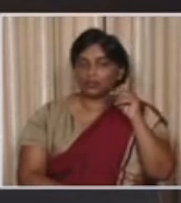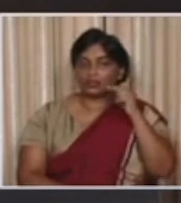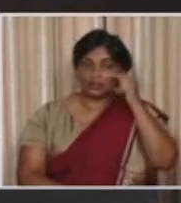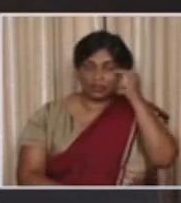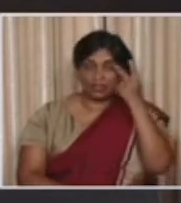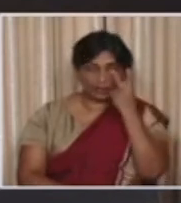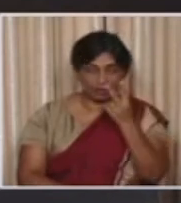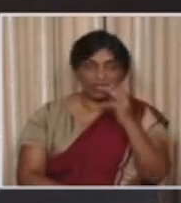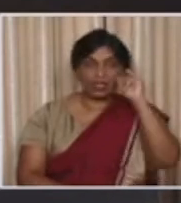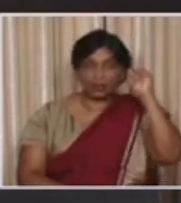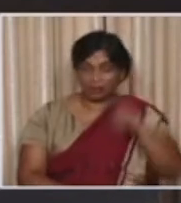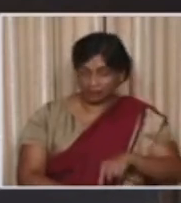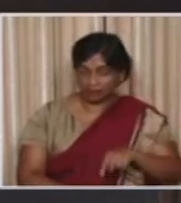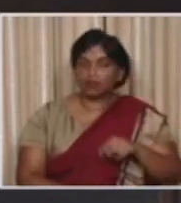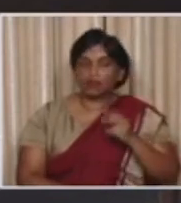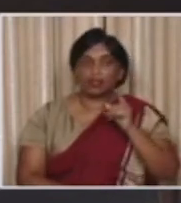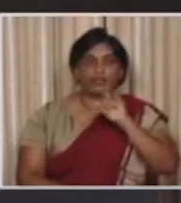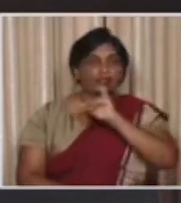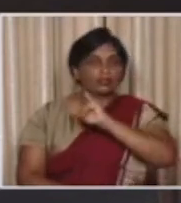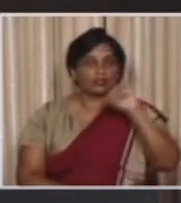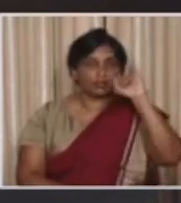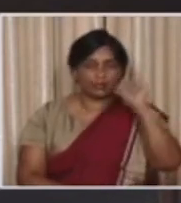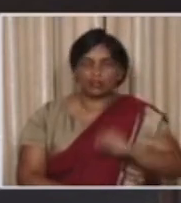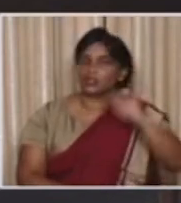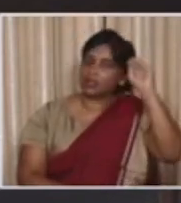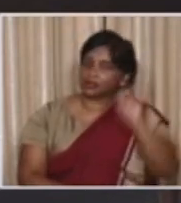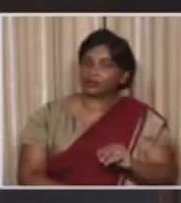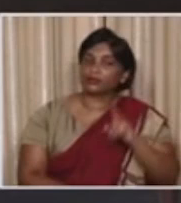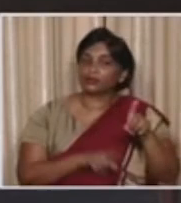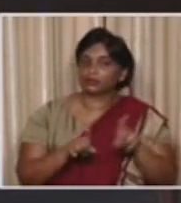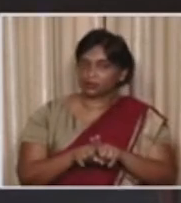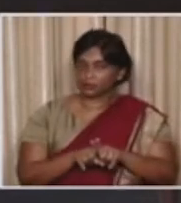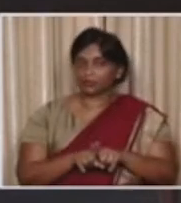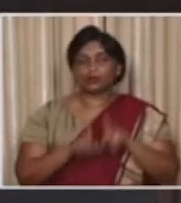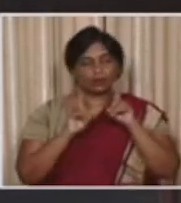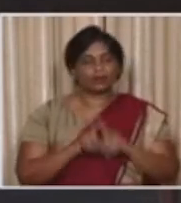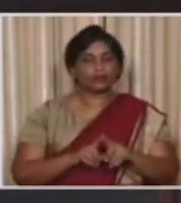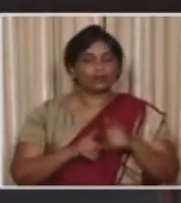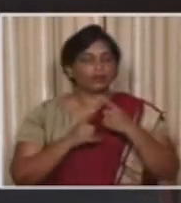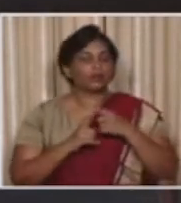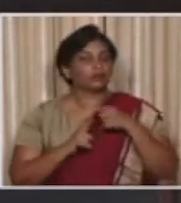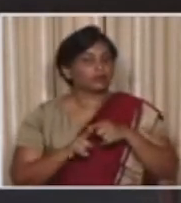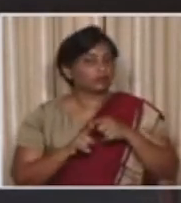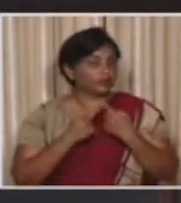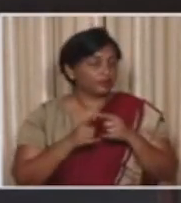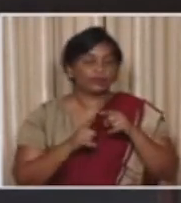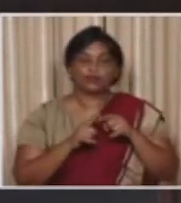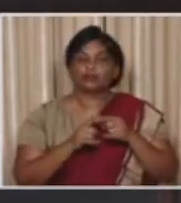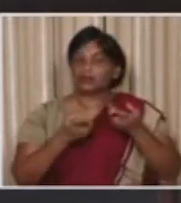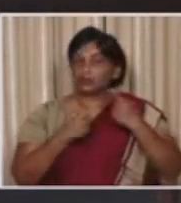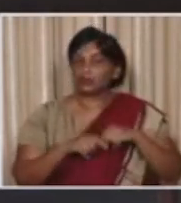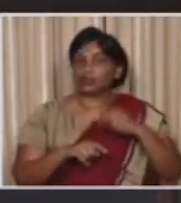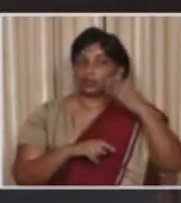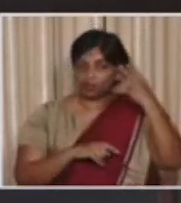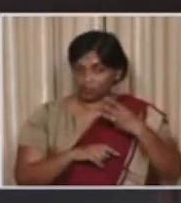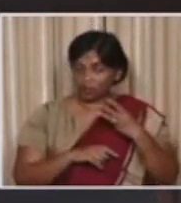අක්ෂිකාචය දෙක 60,000 රුපියල් 16,000 අපි අඩු කරා. මේ වගේ ඒ 25 තියනවා. ඒ අනුව ඊට පස්සේ අපි